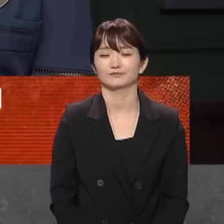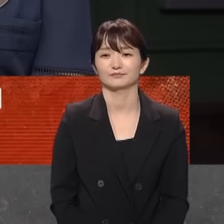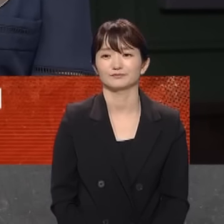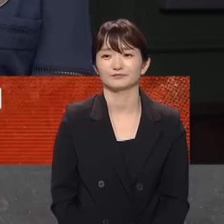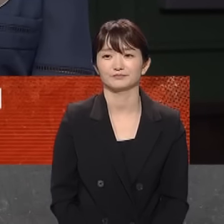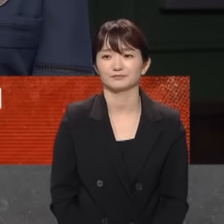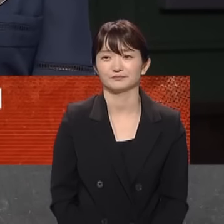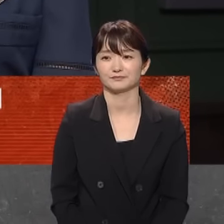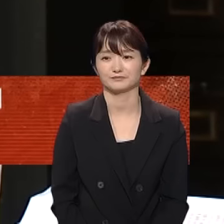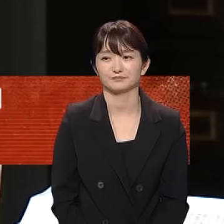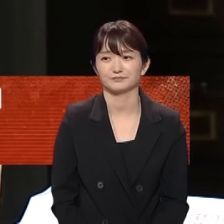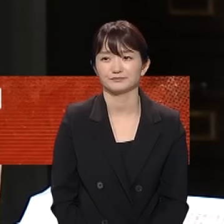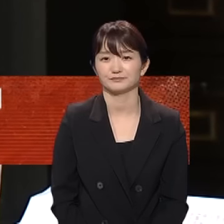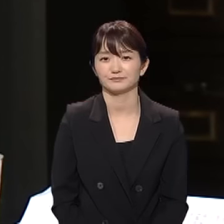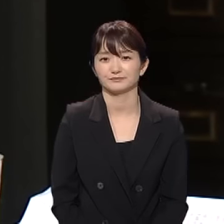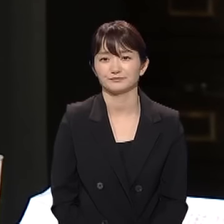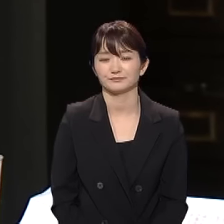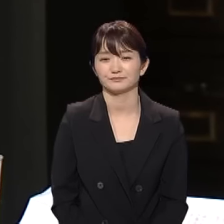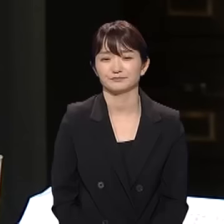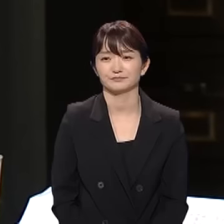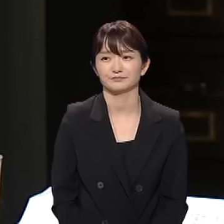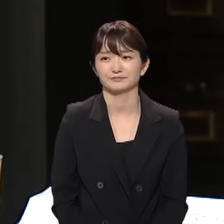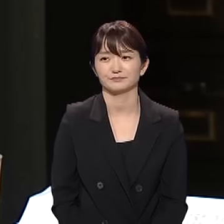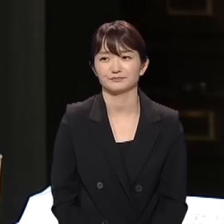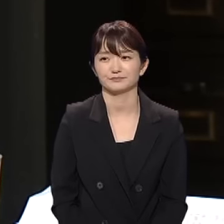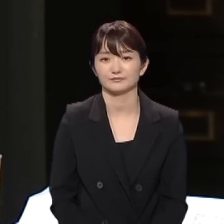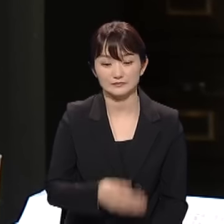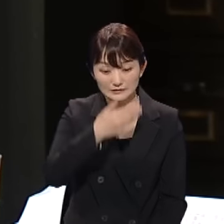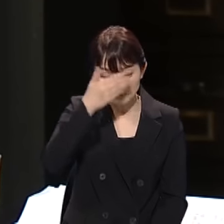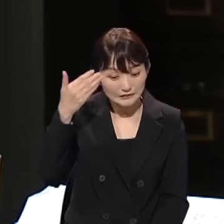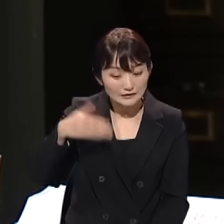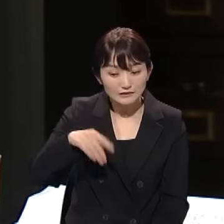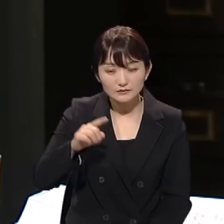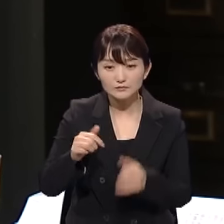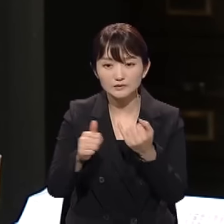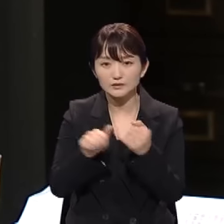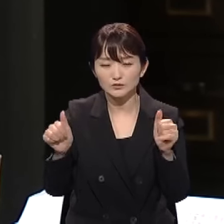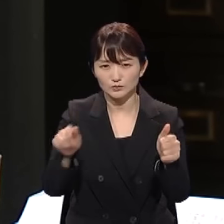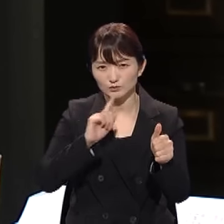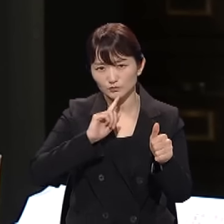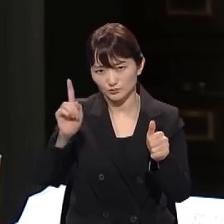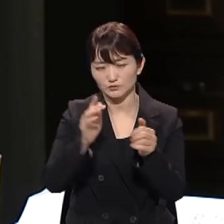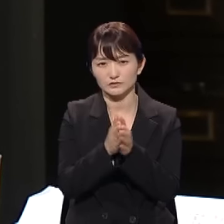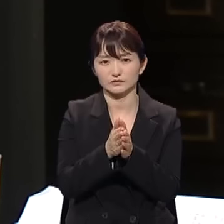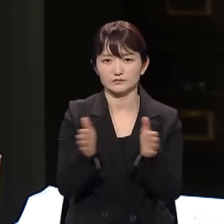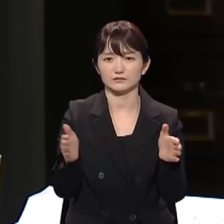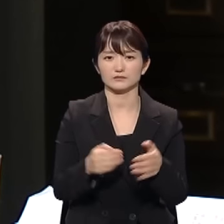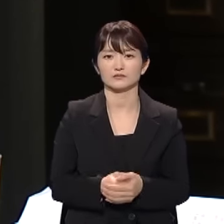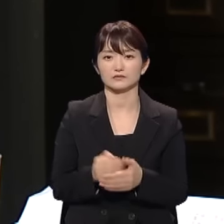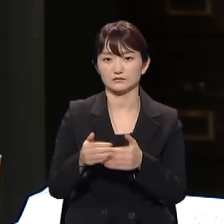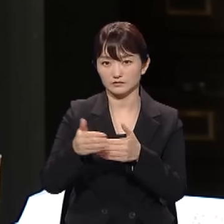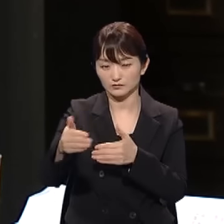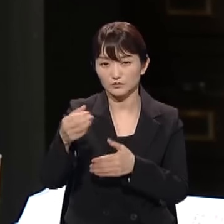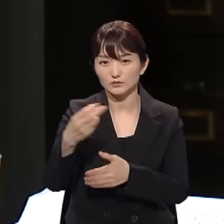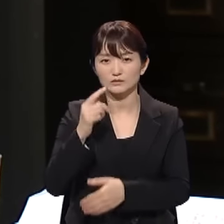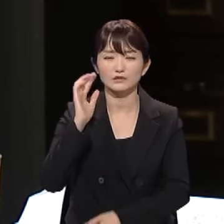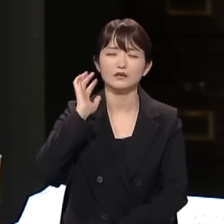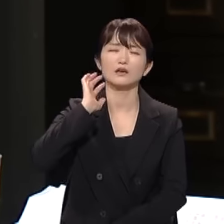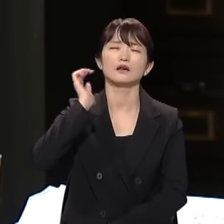양 변호사님 일단 그나마 천만 다행인 건 이혼 소송을 지금 시작하셨어요. 네. 자, 근데 그 과정에서 또